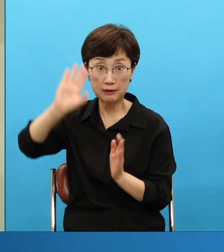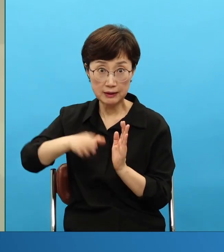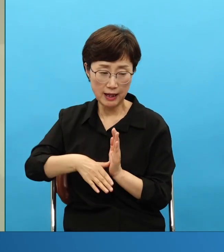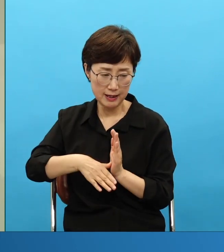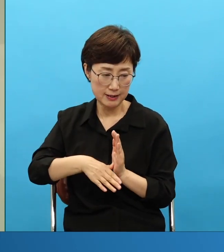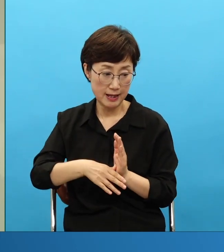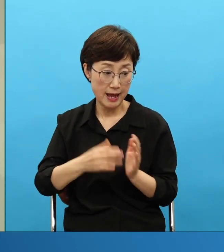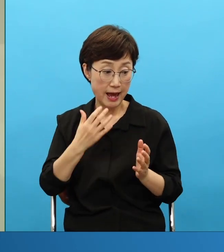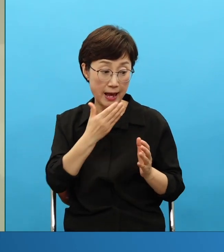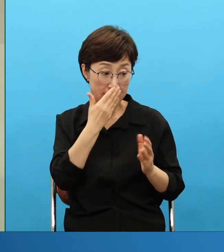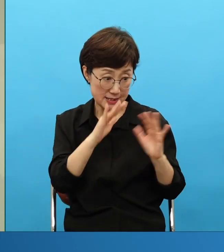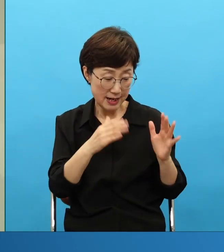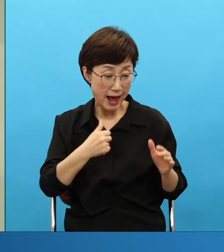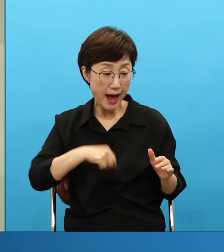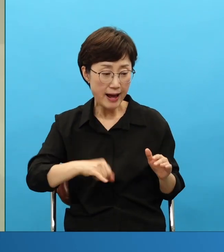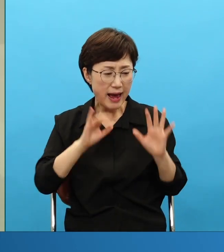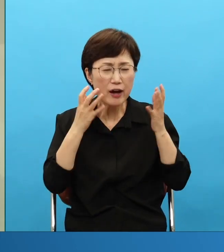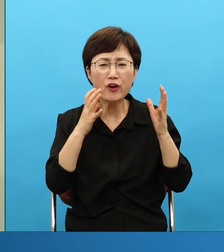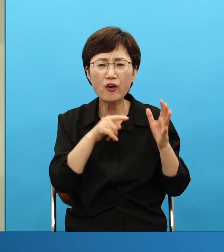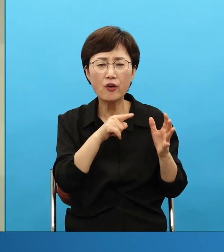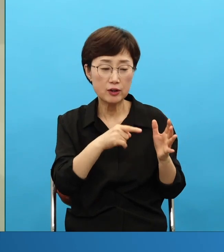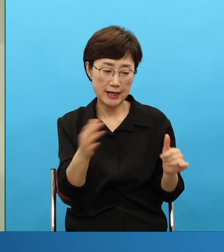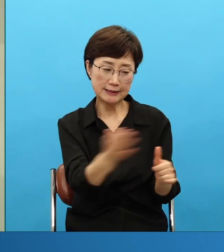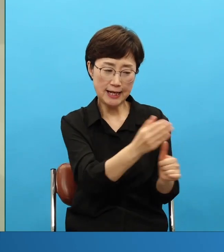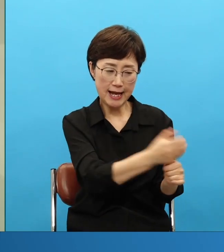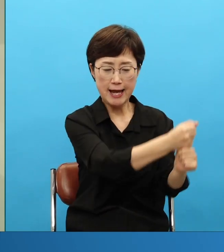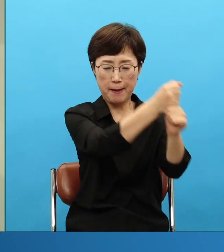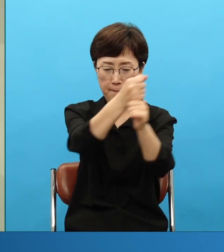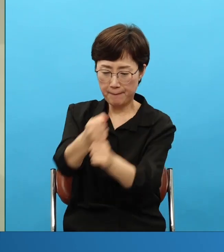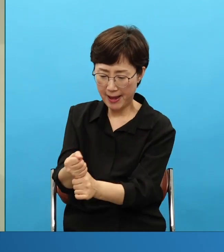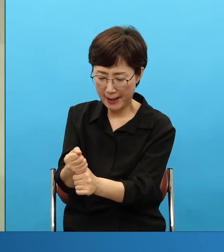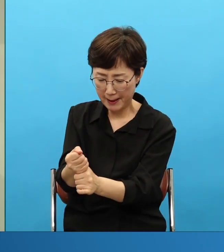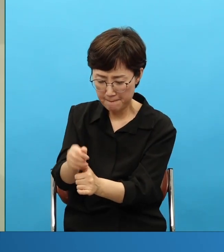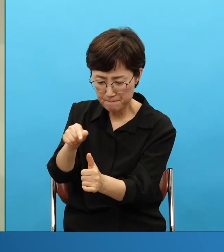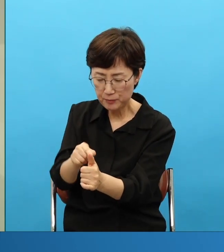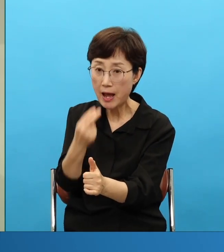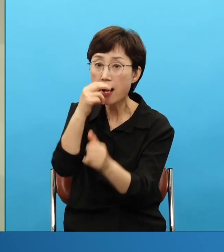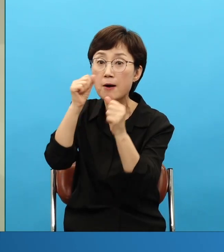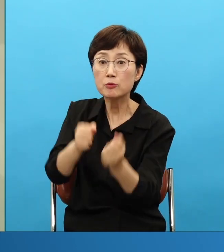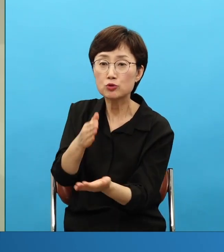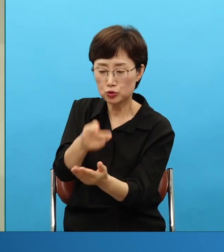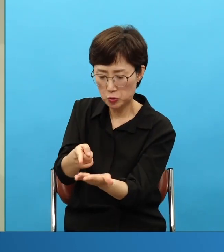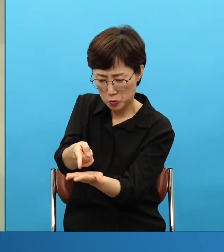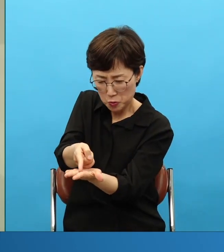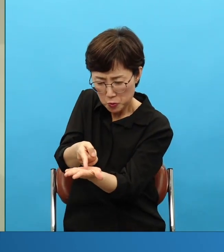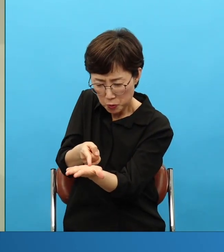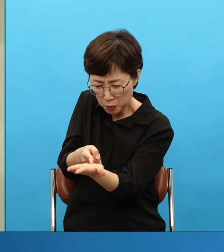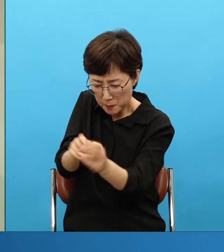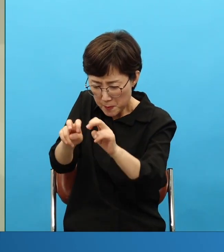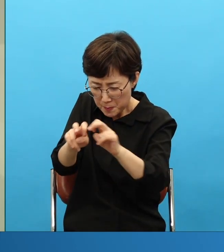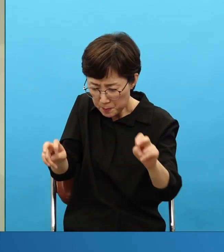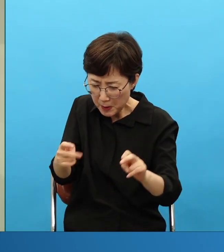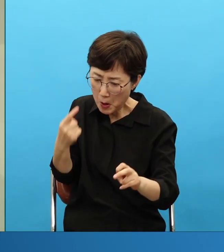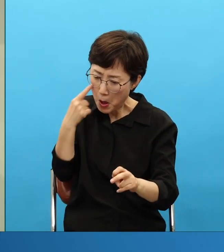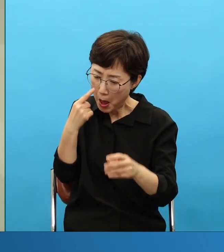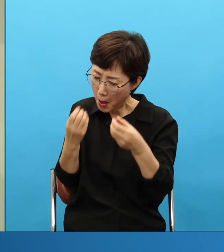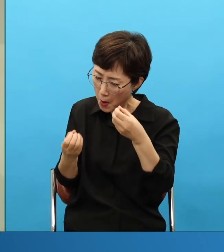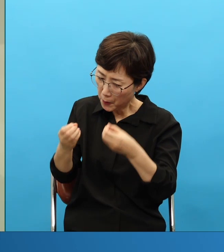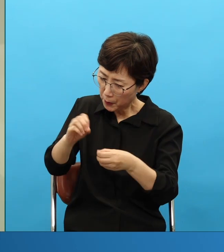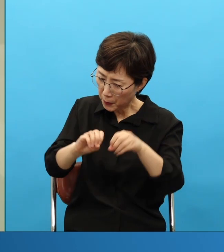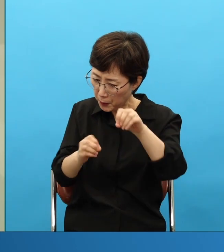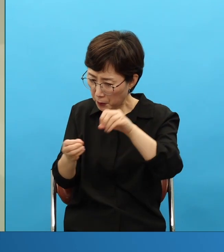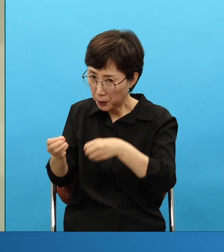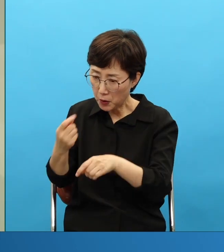did live experiments on those children. 어른 죽었다 뭐 그건 또 뭐 그렇다 손치고. Then an adult died. Yes, that is sad.